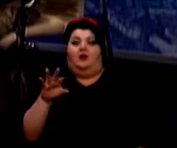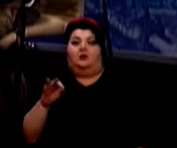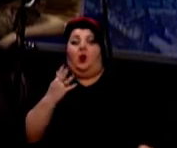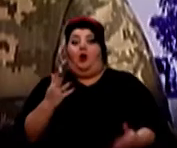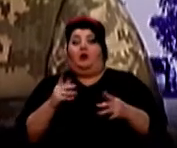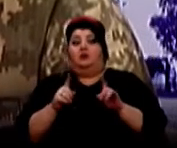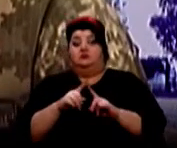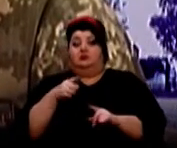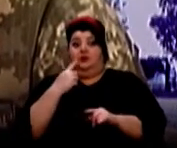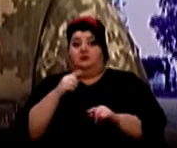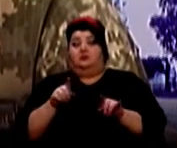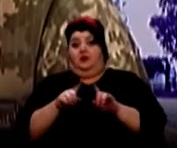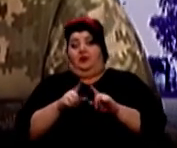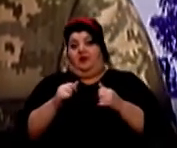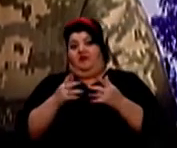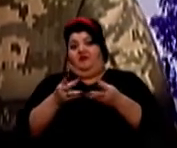так кажуть, значить, так воно і впливає.